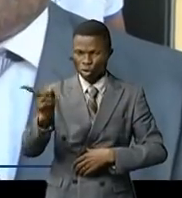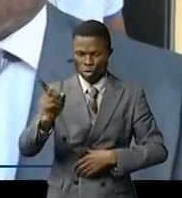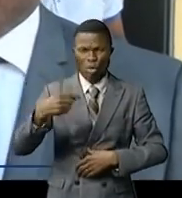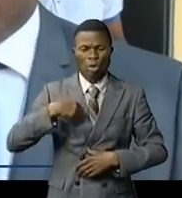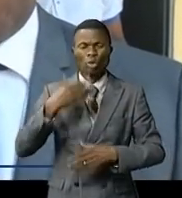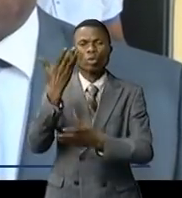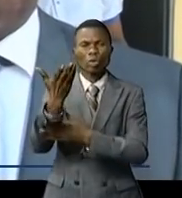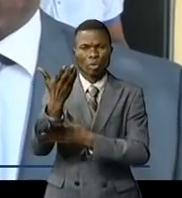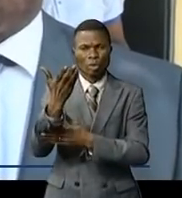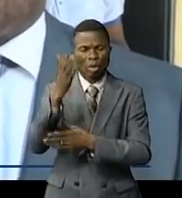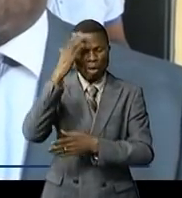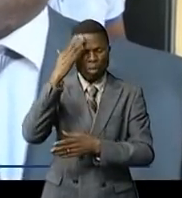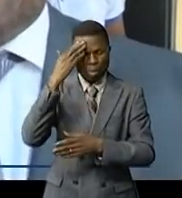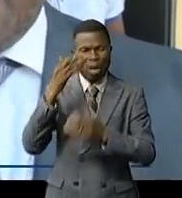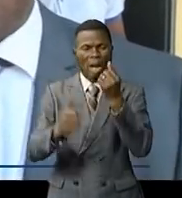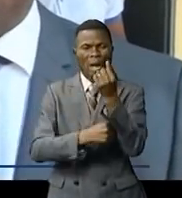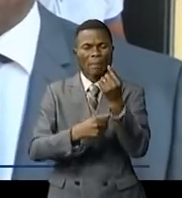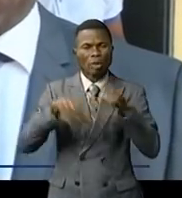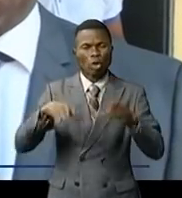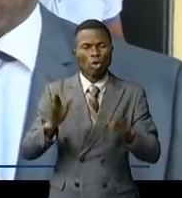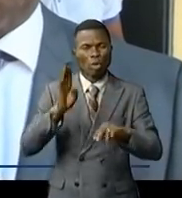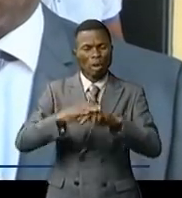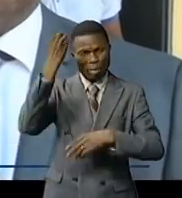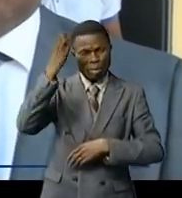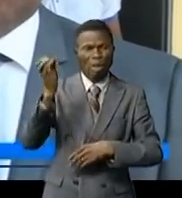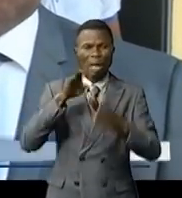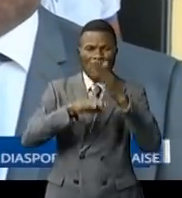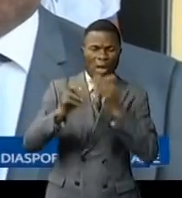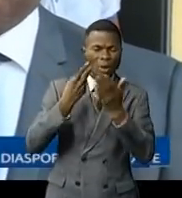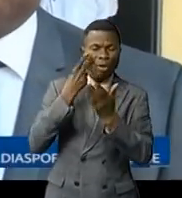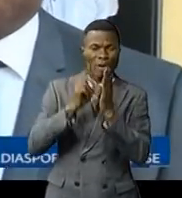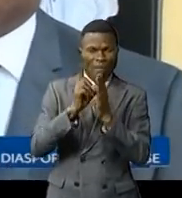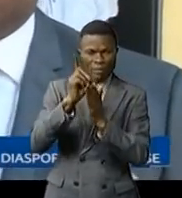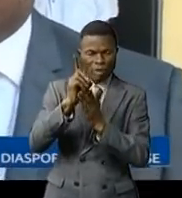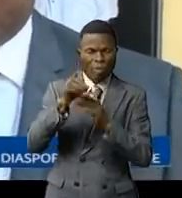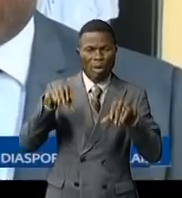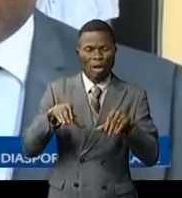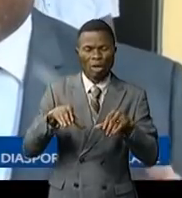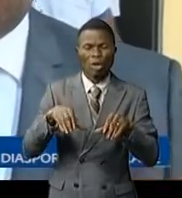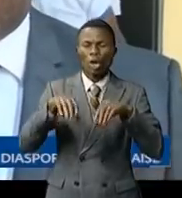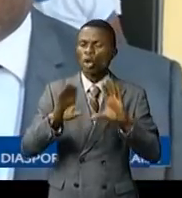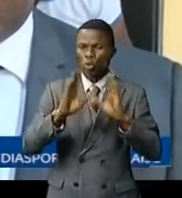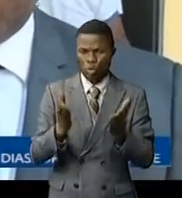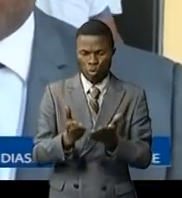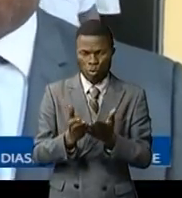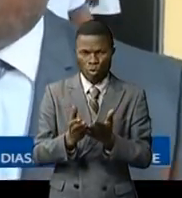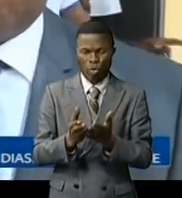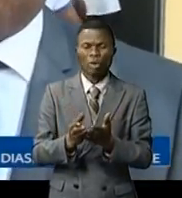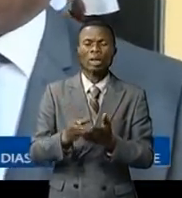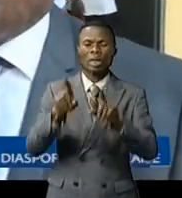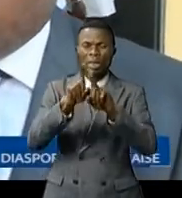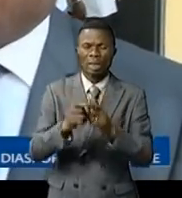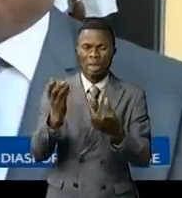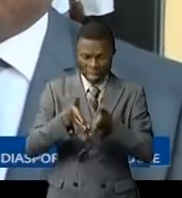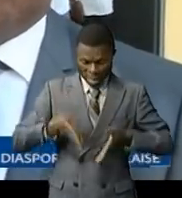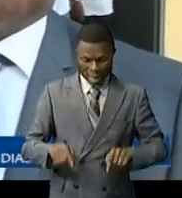un cri, pensez à cette diaspora-là, intégrez-les dans la vision de développement de ce pays. Voulons que le Congolais, qui a notre nationalité, s'il vient ici,